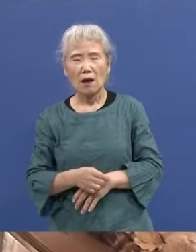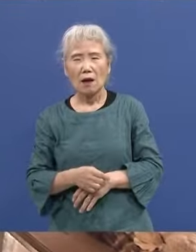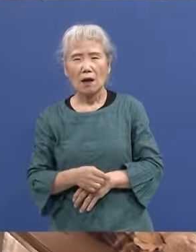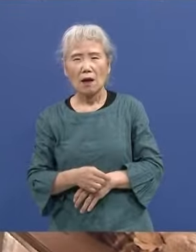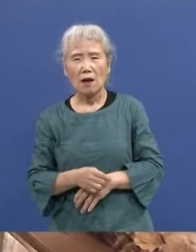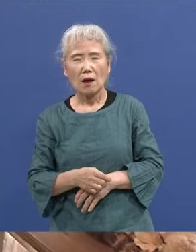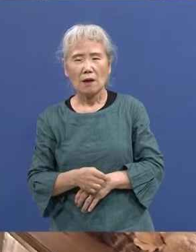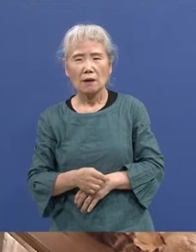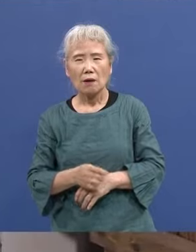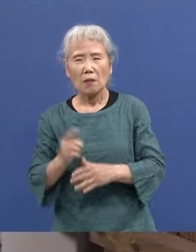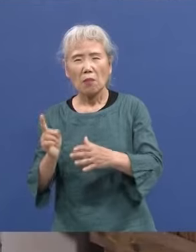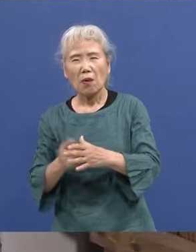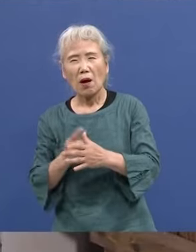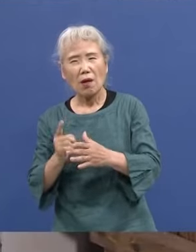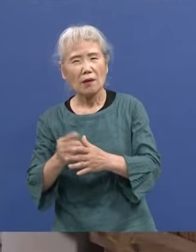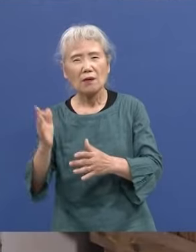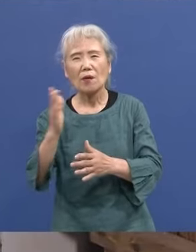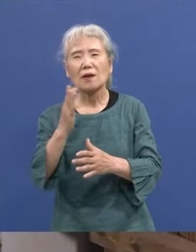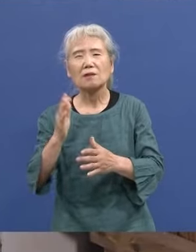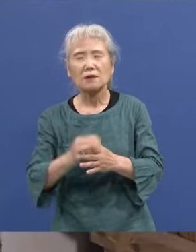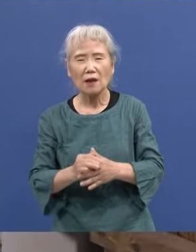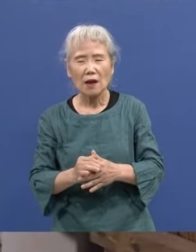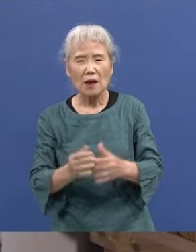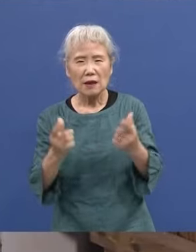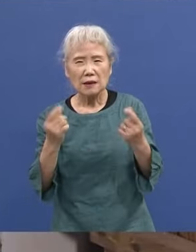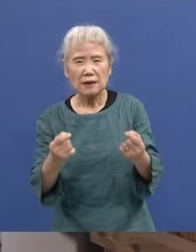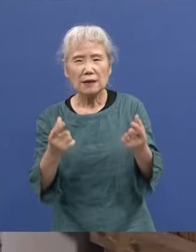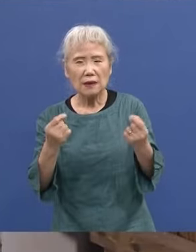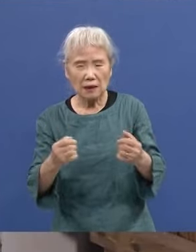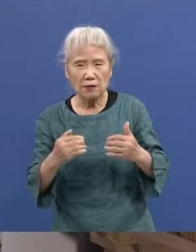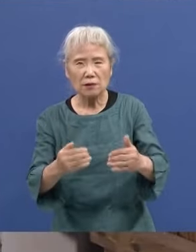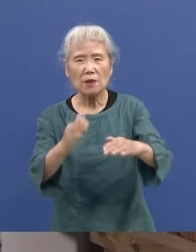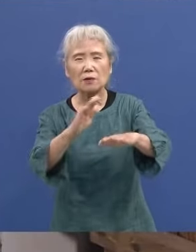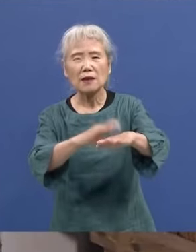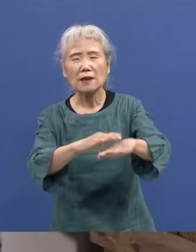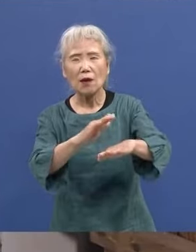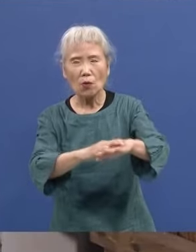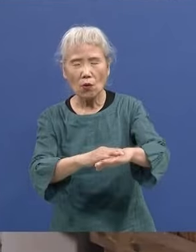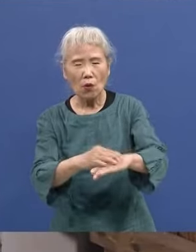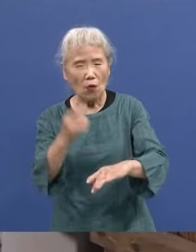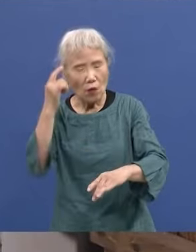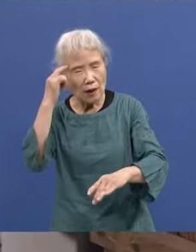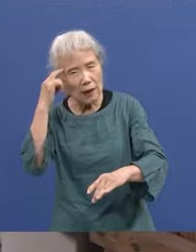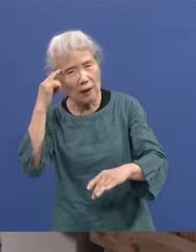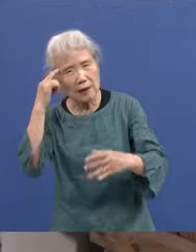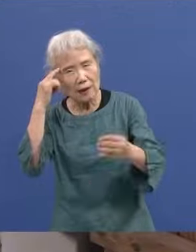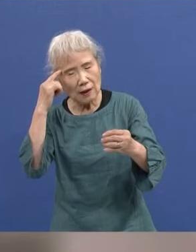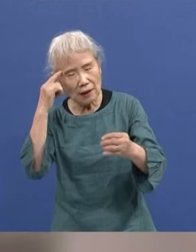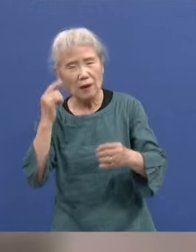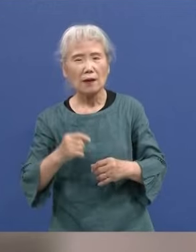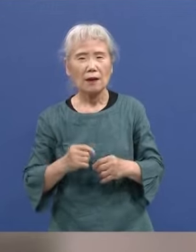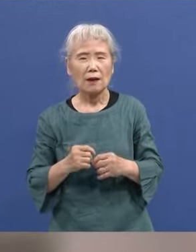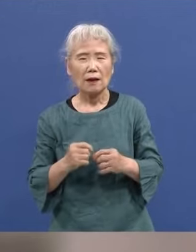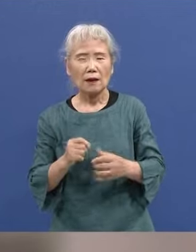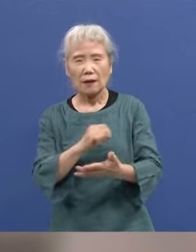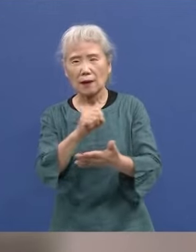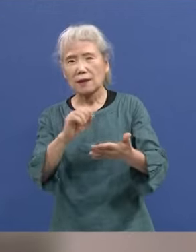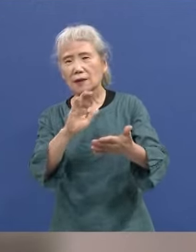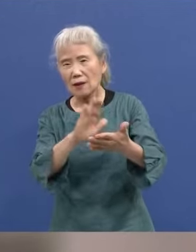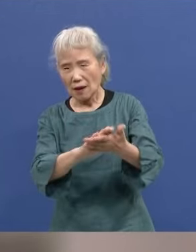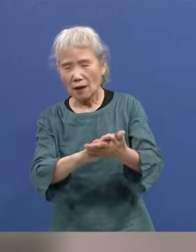お店を始めるのではなく、どのように進めていくかっていうところを考えるきっかけになったので、そうい